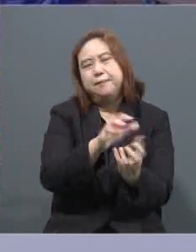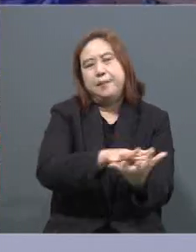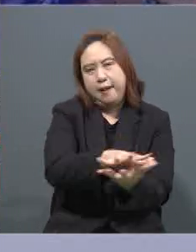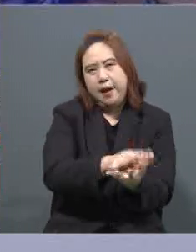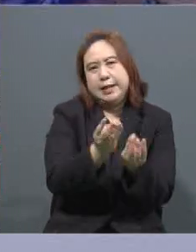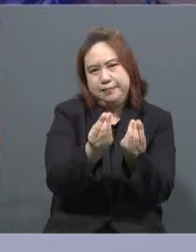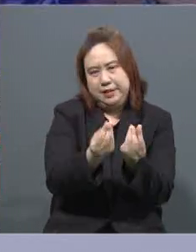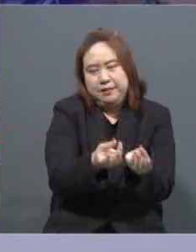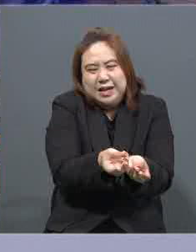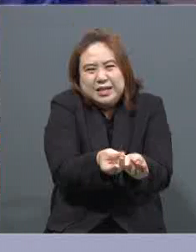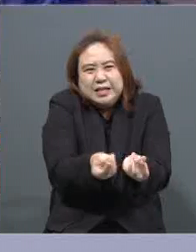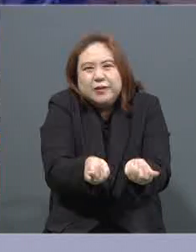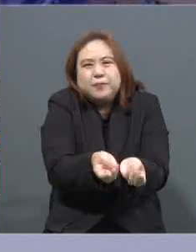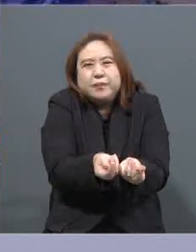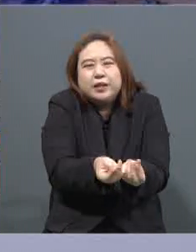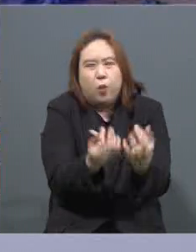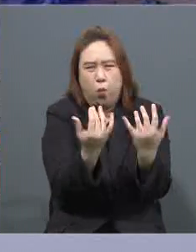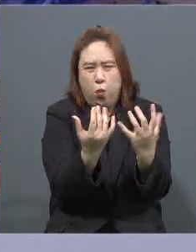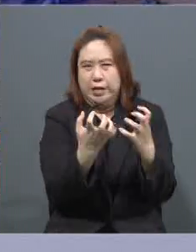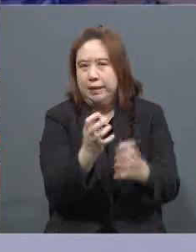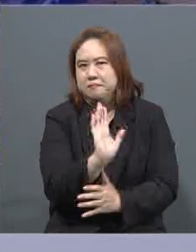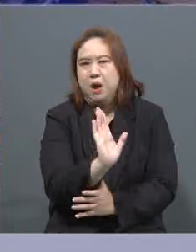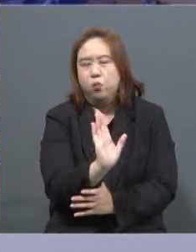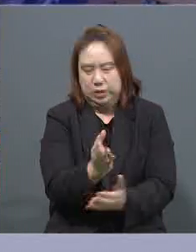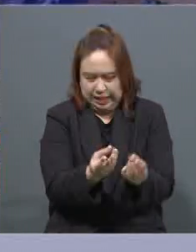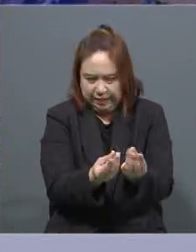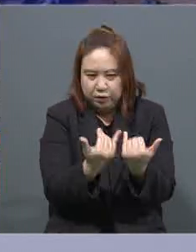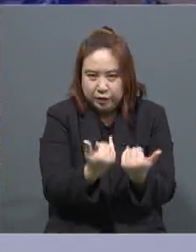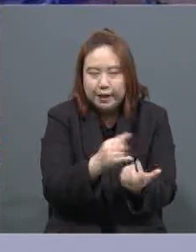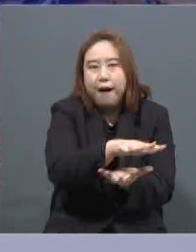ให้โคลนเนี่ยนะครับก่อนที่มันจะแข็งตัวเนี่ยสามารถทำความสะอาดและล้างไปให้ได้หมด